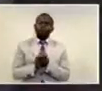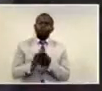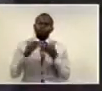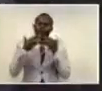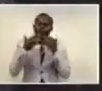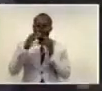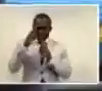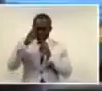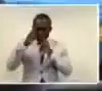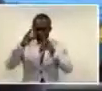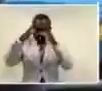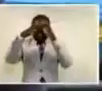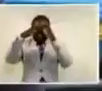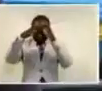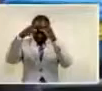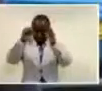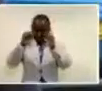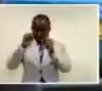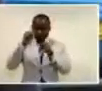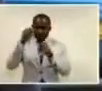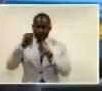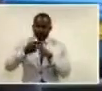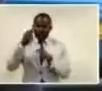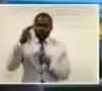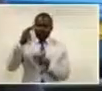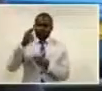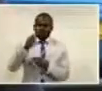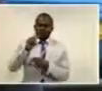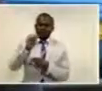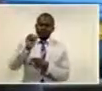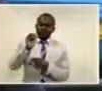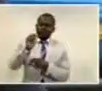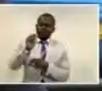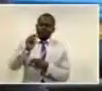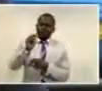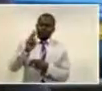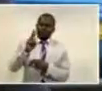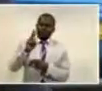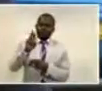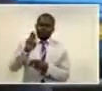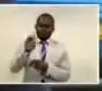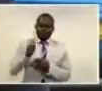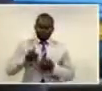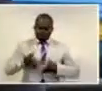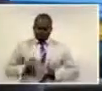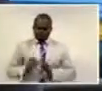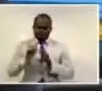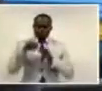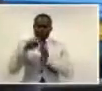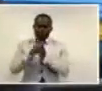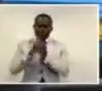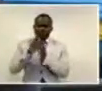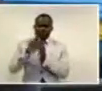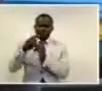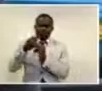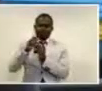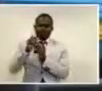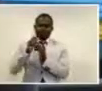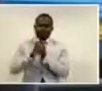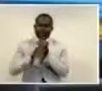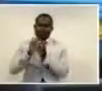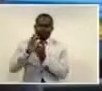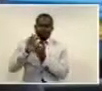murakoze nyakubahwa perezida wa republika nitwa nyamvura bernardine mvuka mu murenge wa rugerero mu kagari